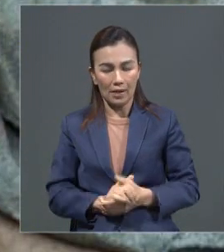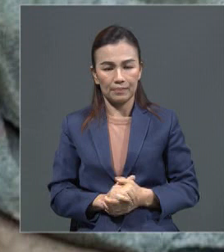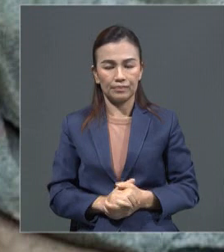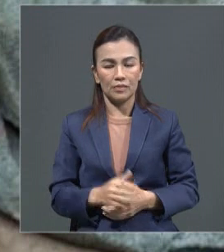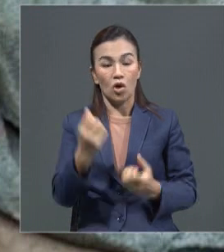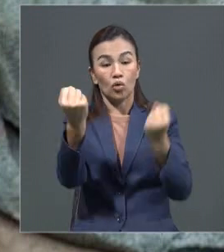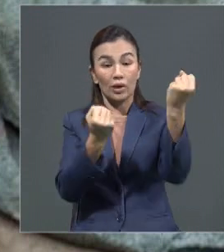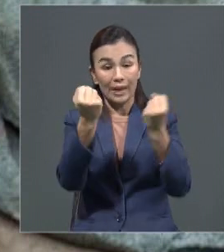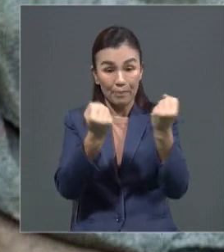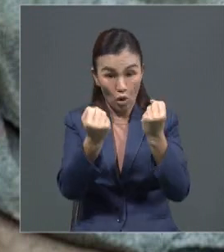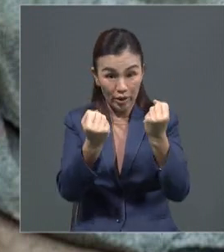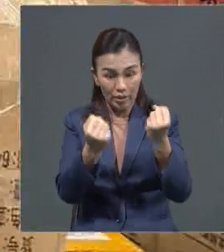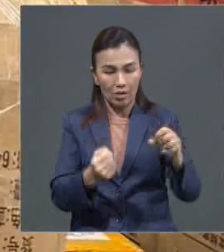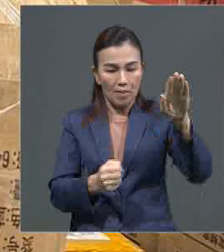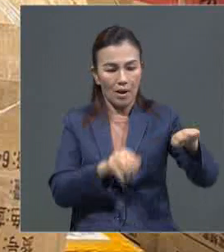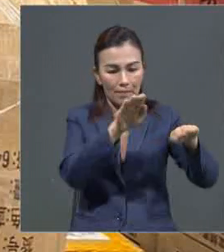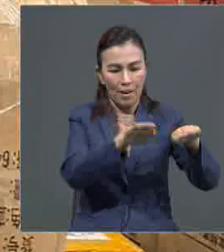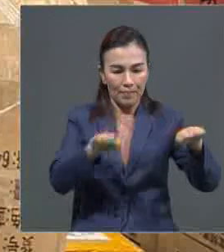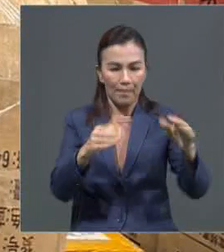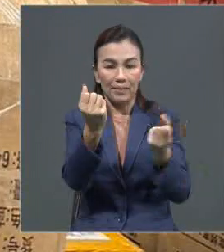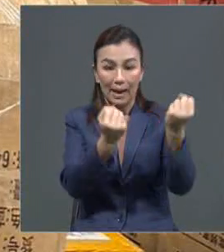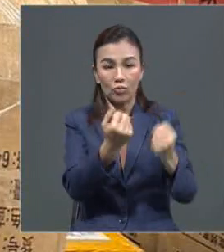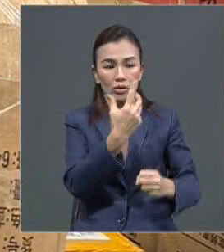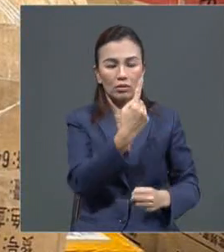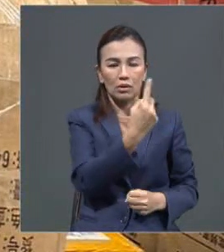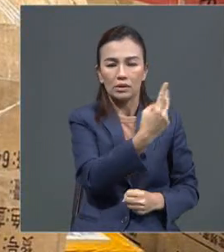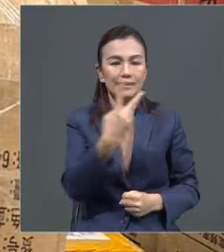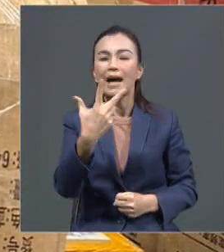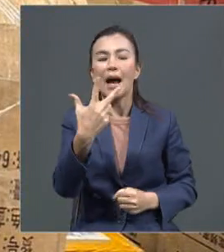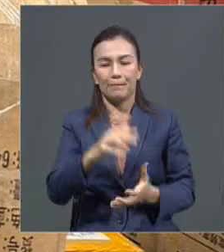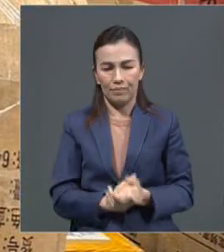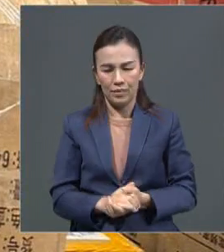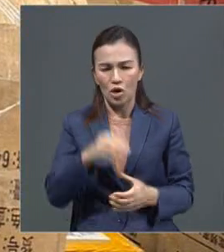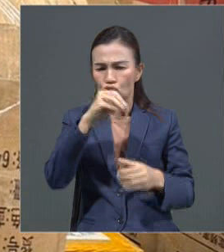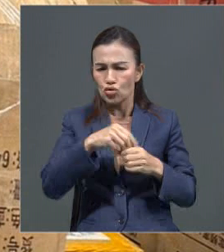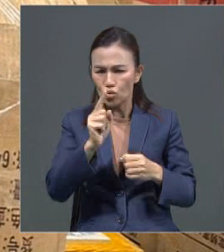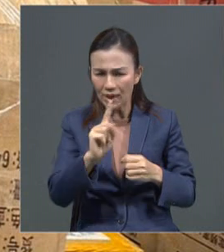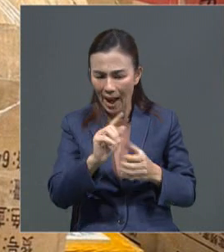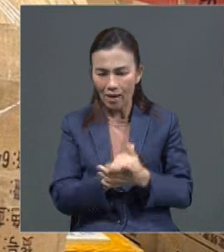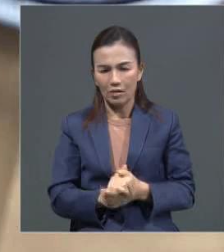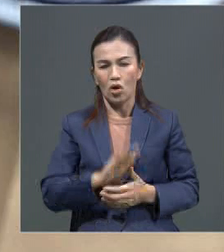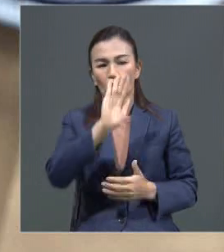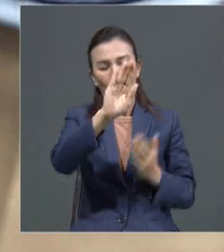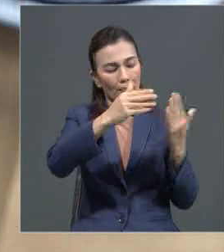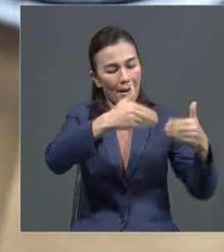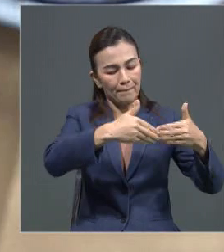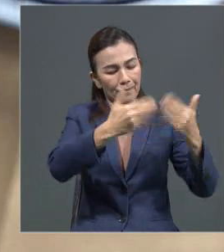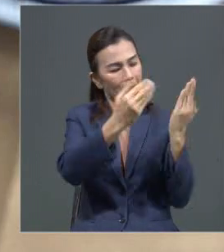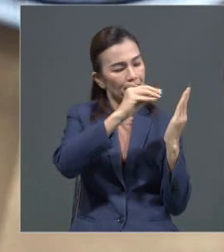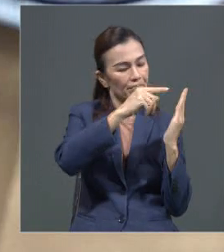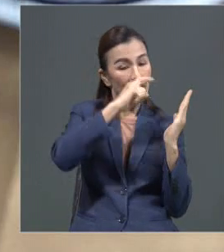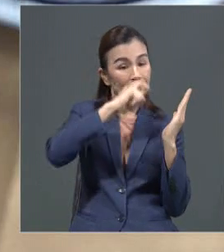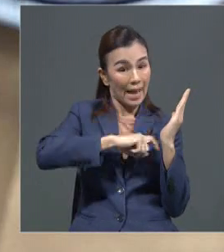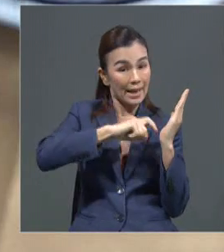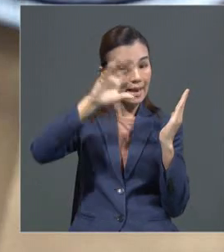ขับรถทั้ง 3คนทั้ง 3รายเนี่ยให้การว่ารับสินค้ามาจากบริเวณสะพานมิตรภาพไทยลาวจะเอาไปส่งที่โกดังแห่งนึงในพื้นที่